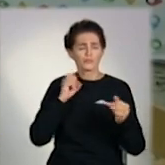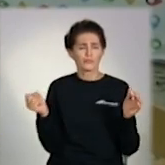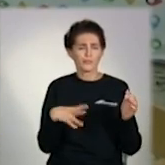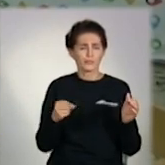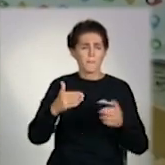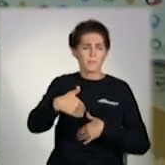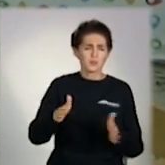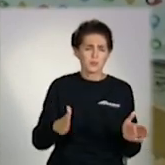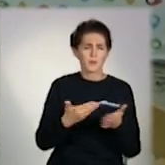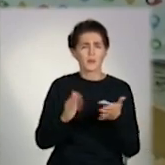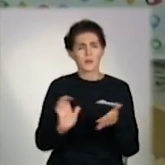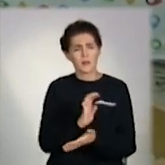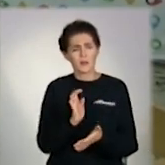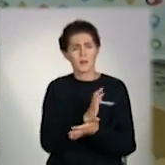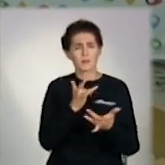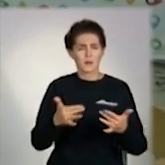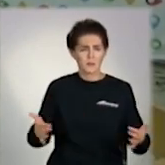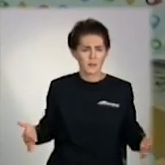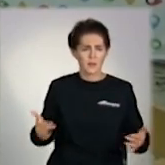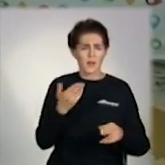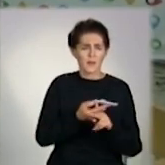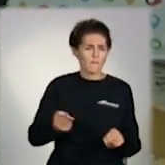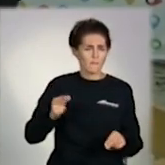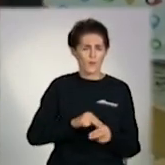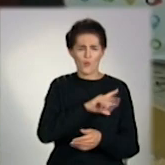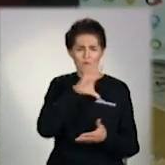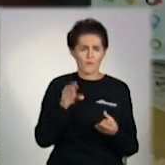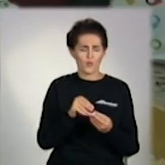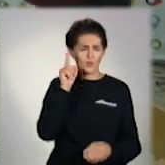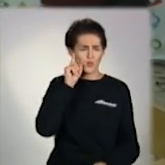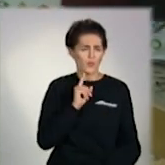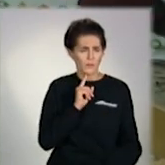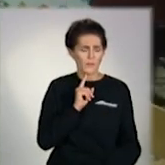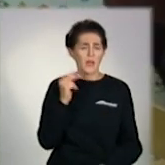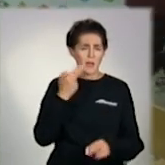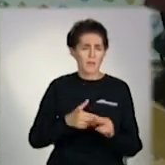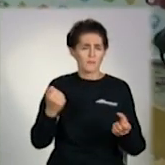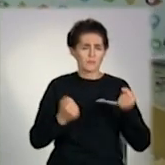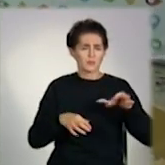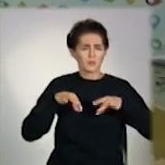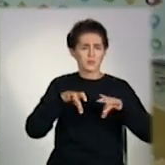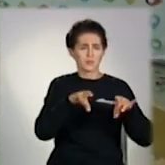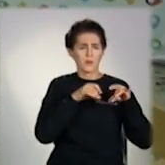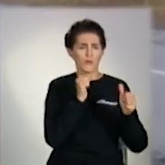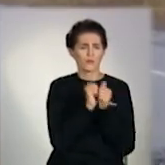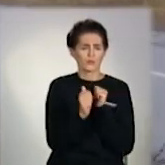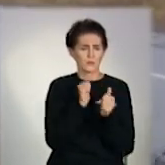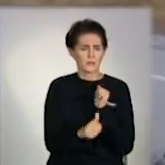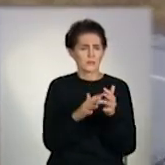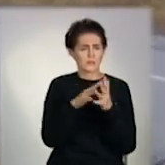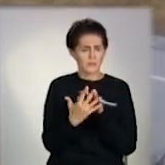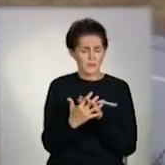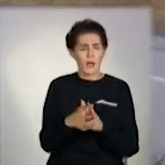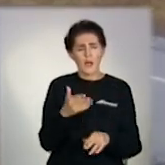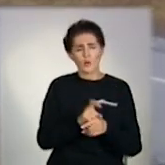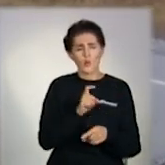посилки, передплата, газети, да? І також все по торговлі. Тобто, і все це їде до кожного села. На